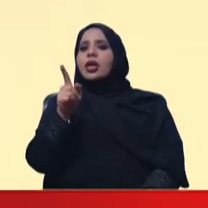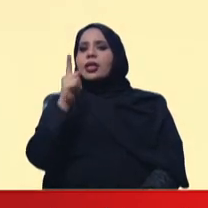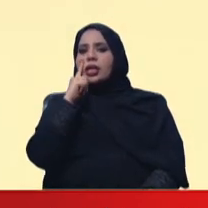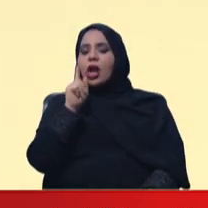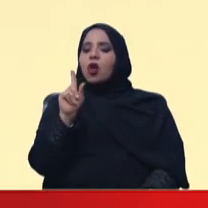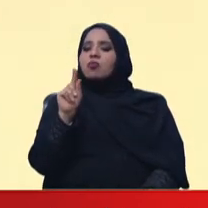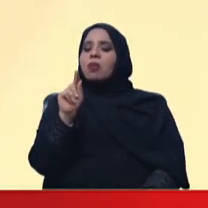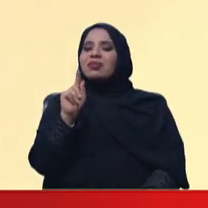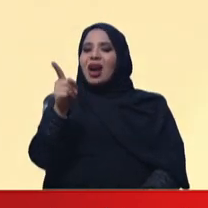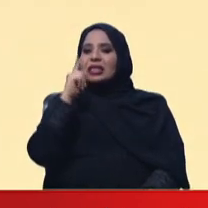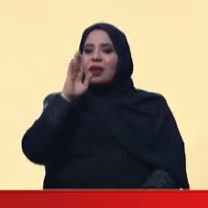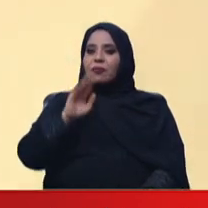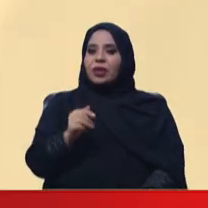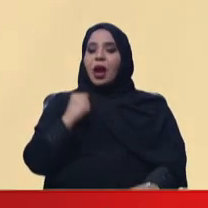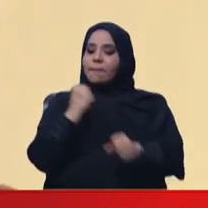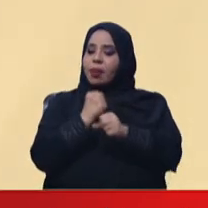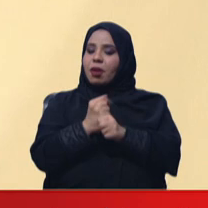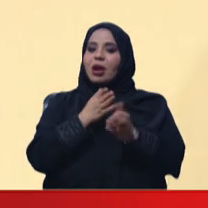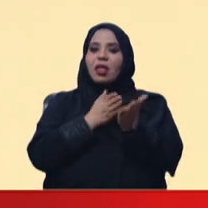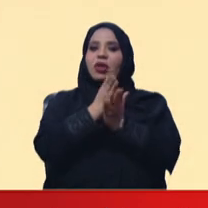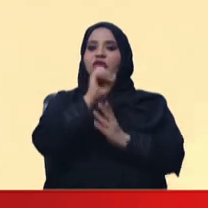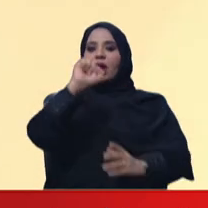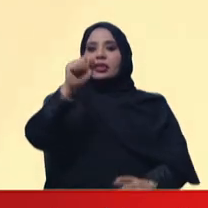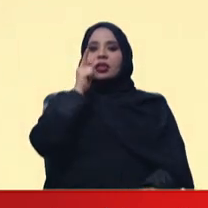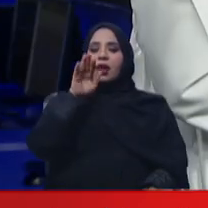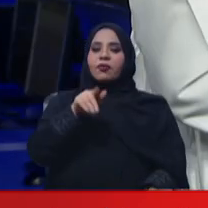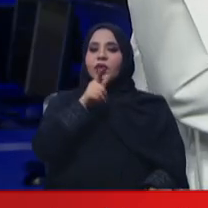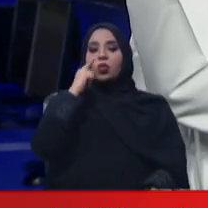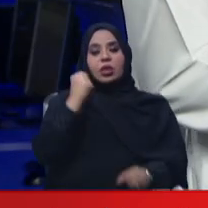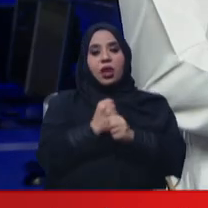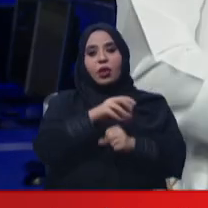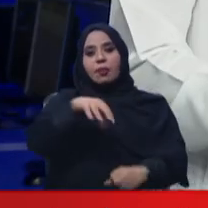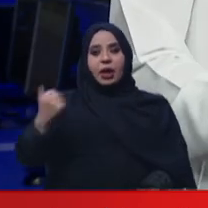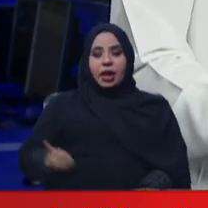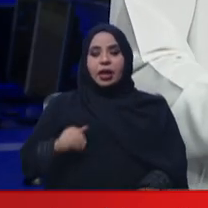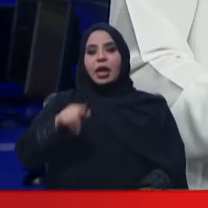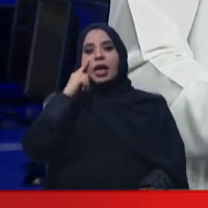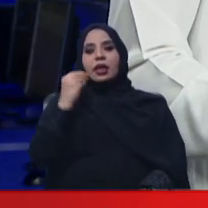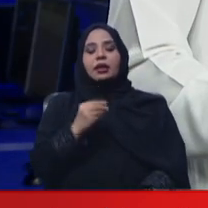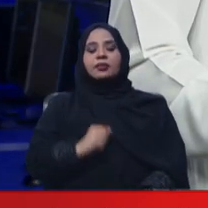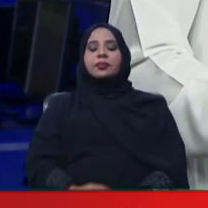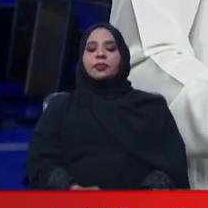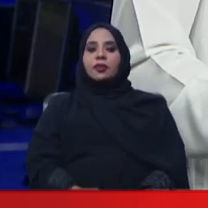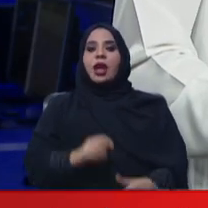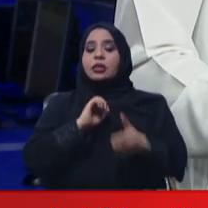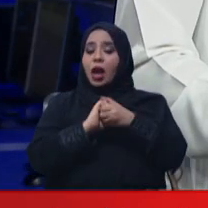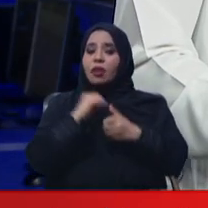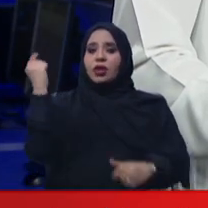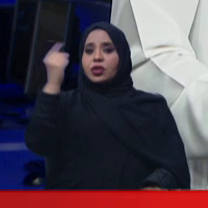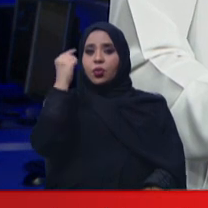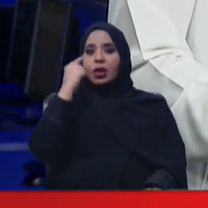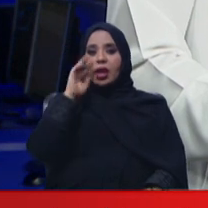هذه الجانب. نعم، يتمثل أيضا هذا الدور البحريني مؤخرا بالانضمام للتحالف الدولي لحماية